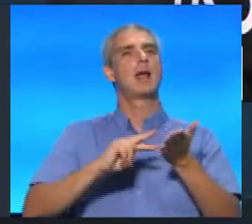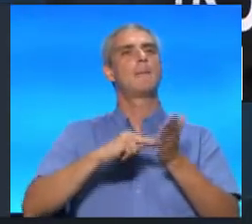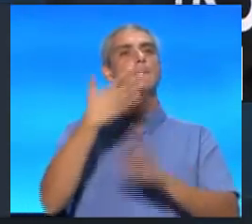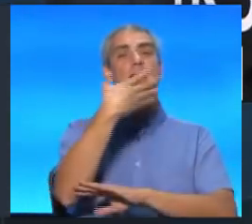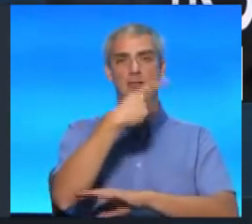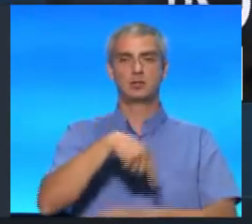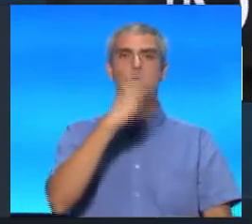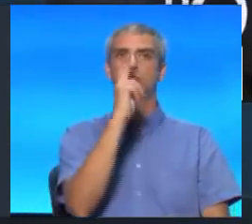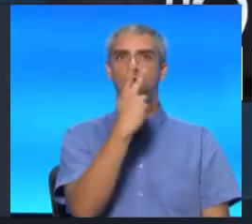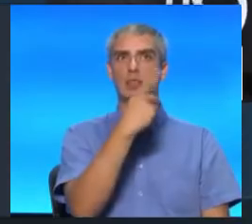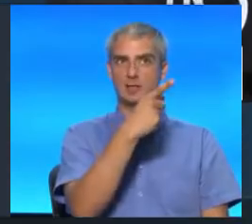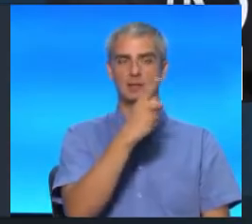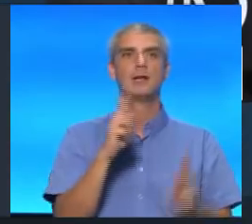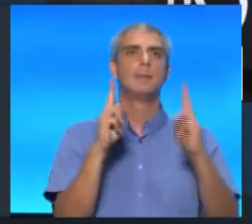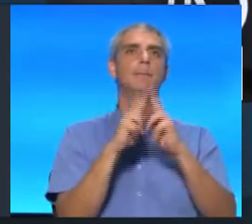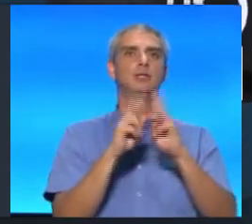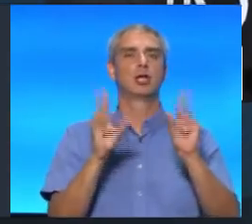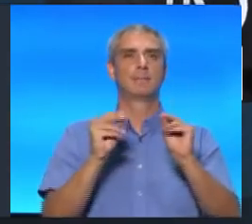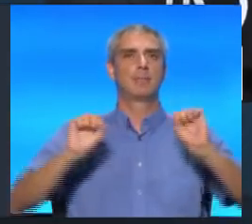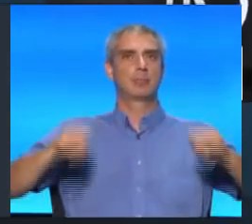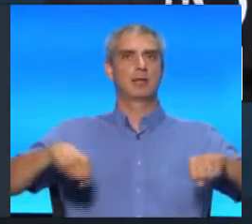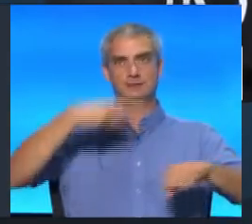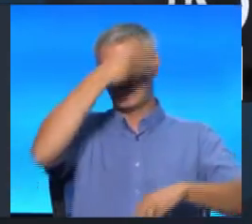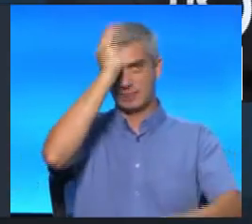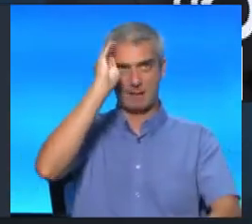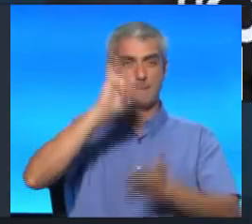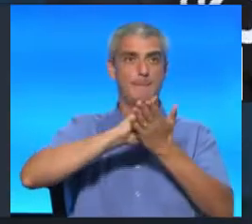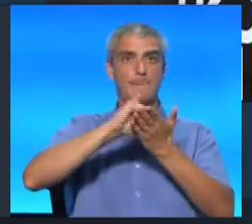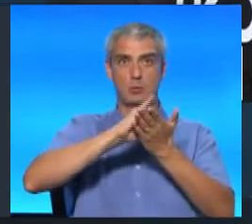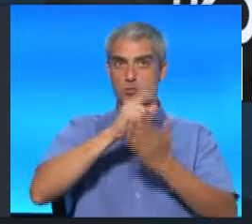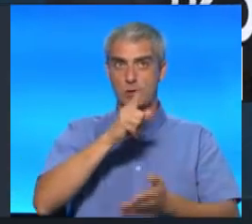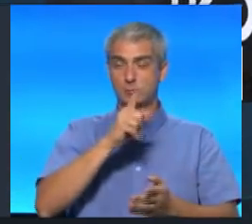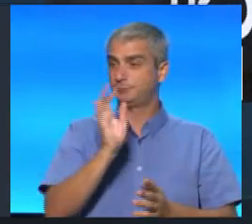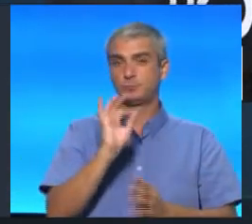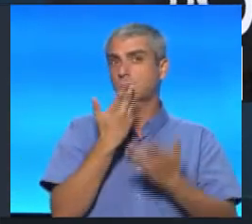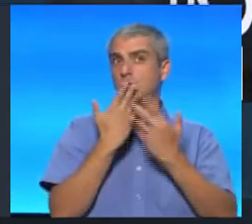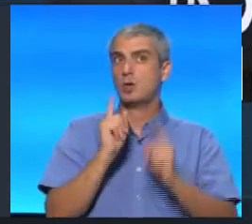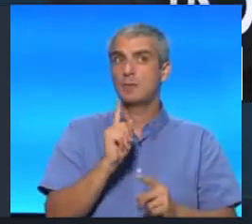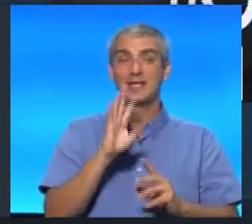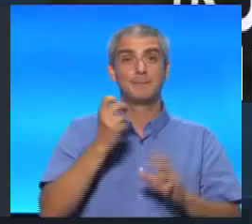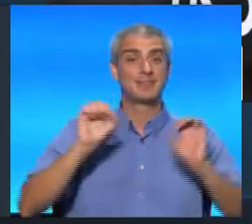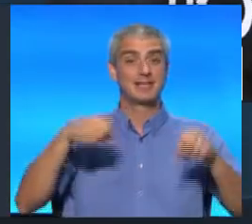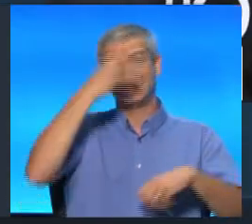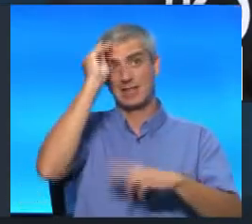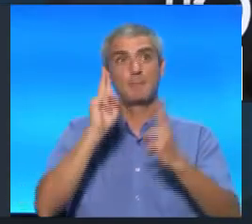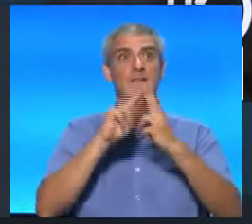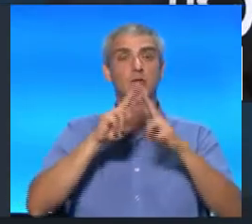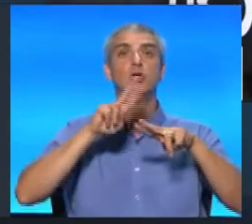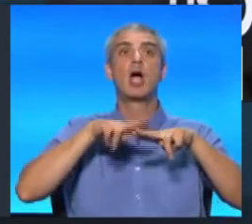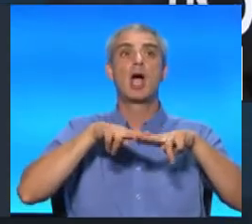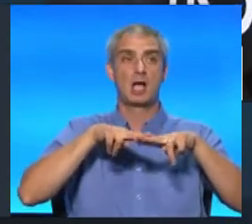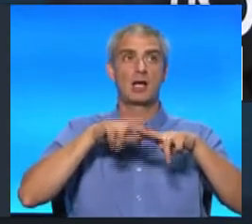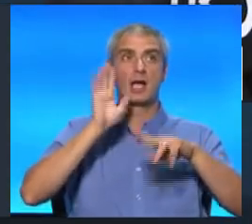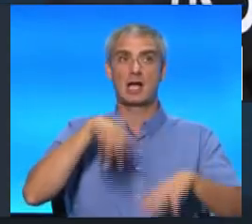שני מתוכנית פגישה עם הנשיא טראמפ בניו יורק. אגב, עדיין לא ברור האם הנשיא טראמפ יפגוש אחר כך